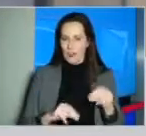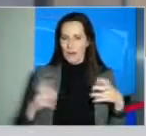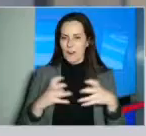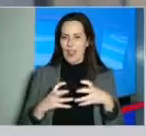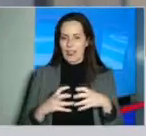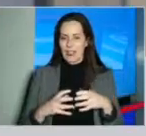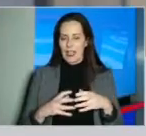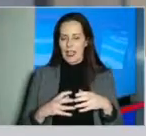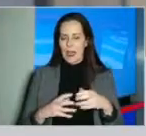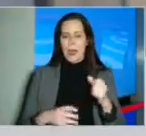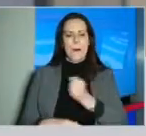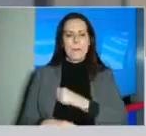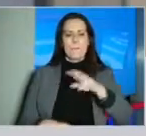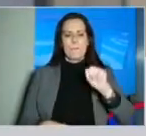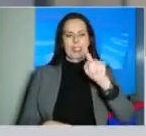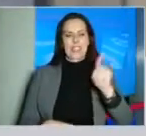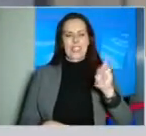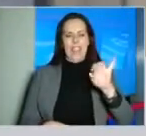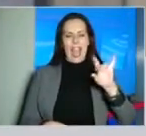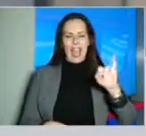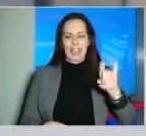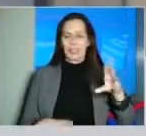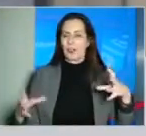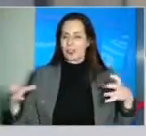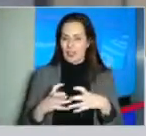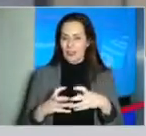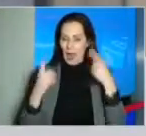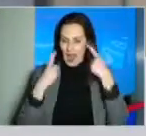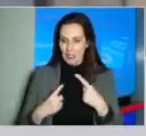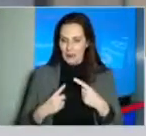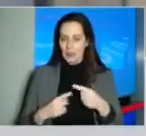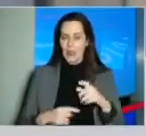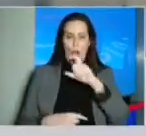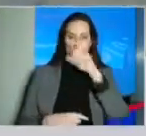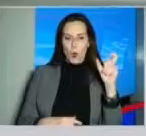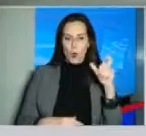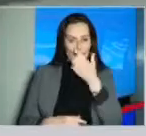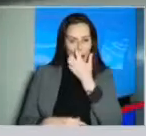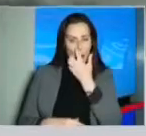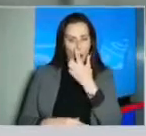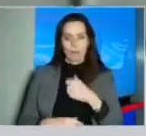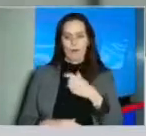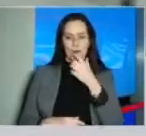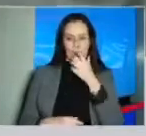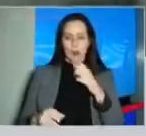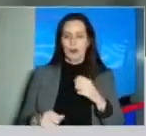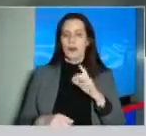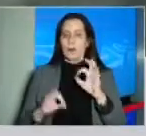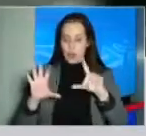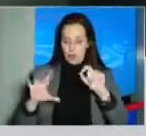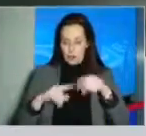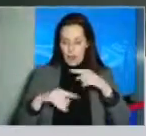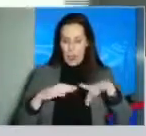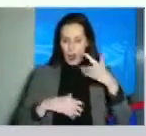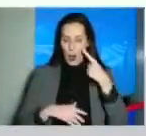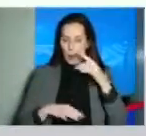במפלגת המזרחי, ששוקלת האם להתאחד עם המפלגות החרדיות, עם אגודת ישראל ופועלי אגודת ישראל, ובדיוק 70 שנה אחורה, אם